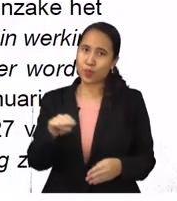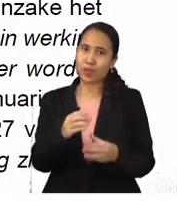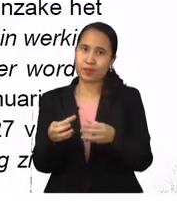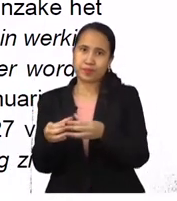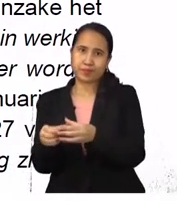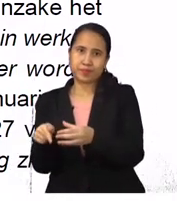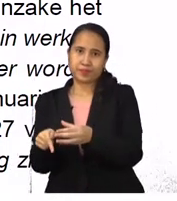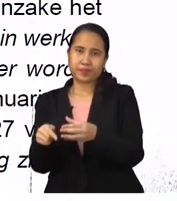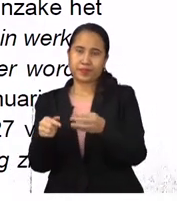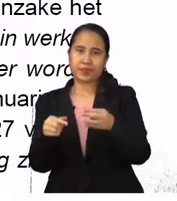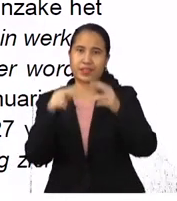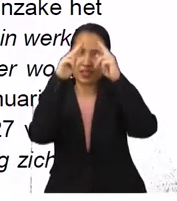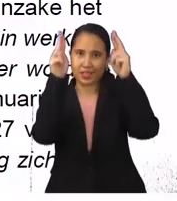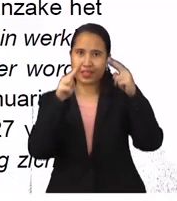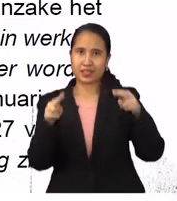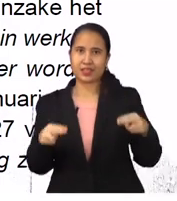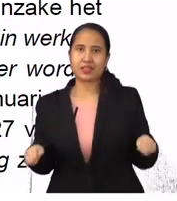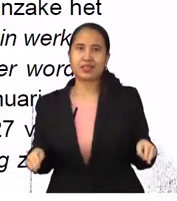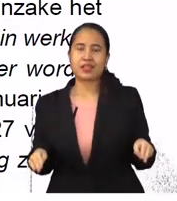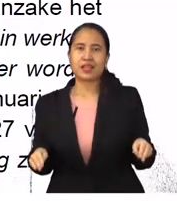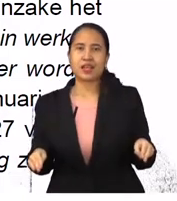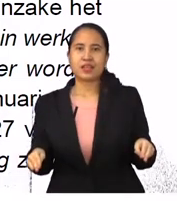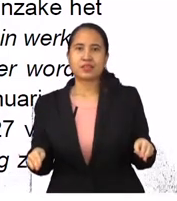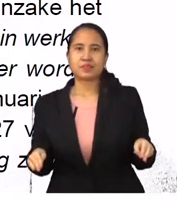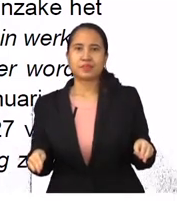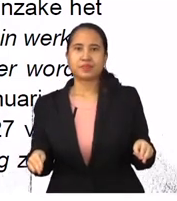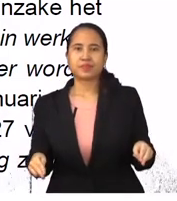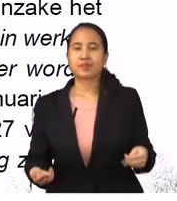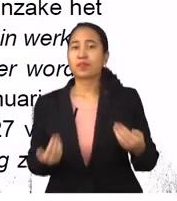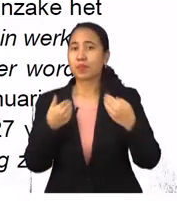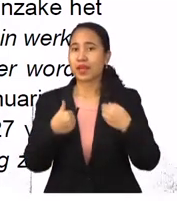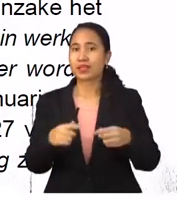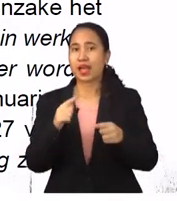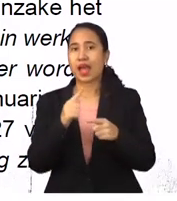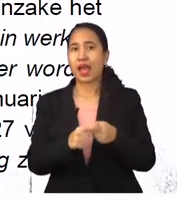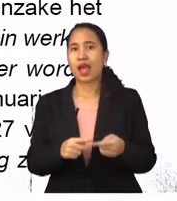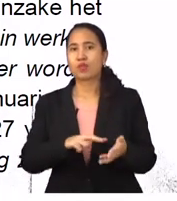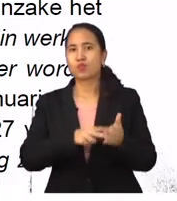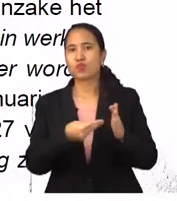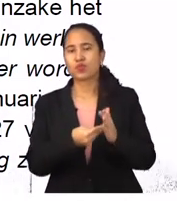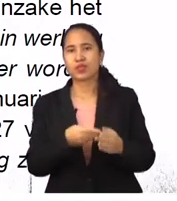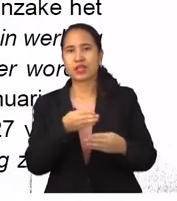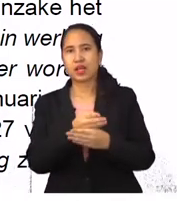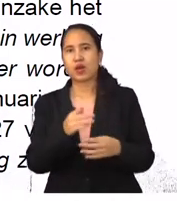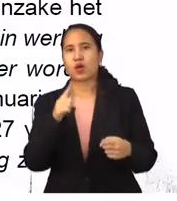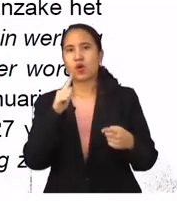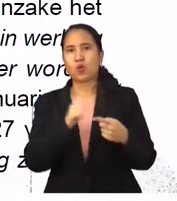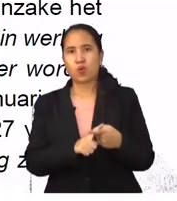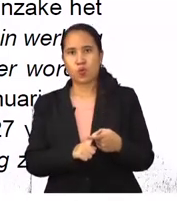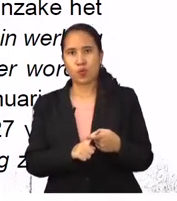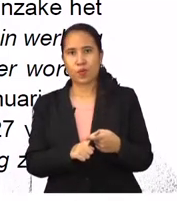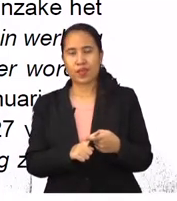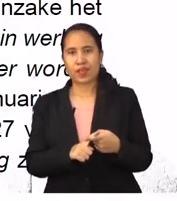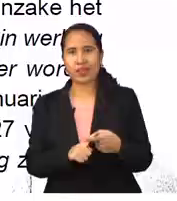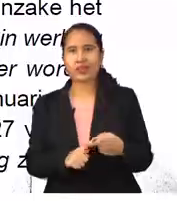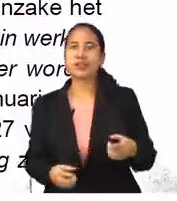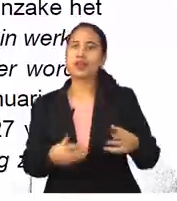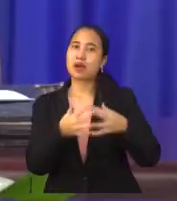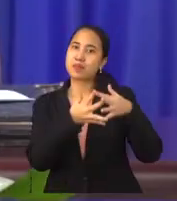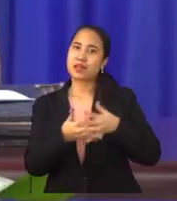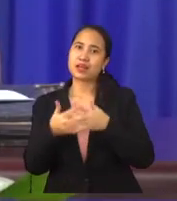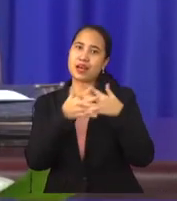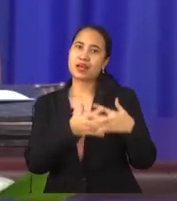het internationaal verdrag in zaken burger- en politieke rechten, als ook het Amerikaans verdrag in zaken de rechten van de